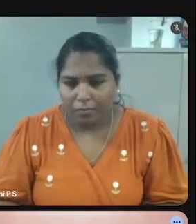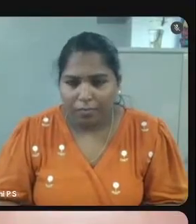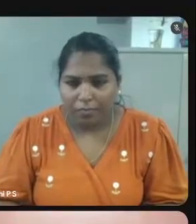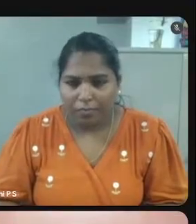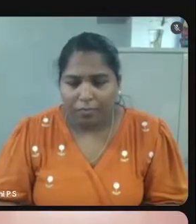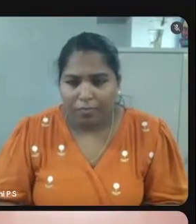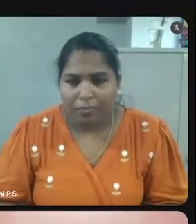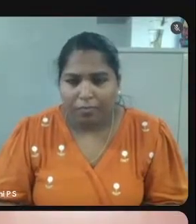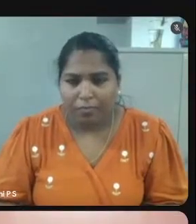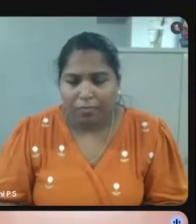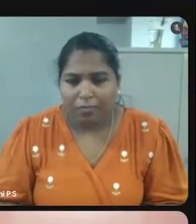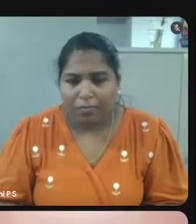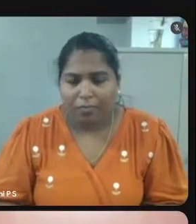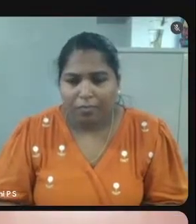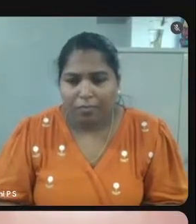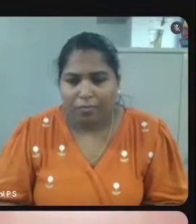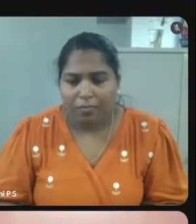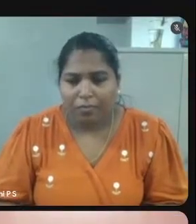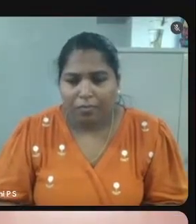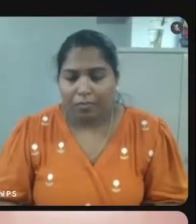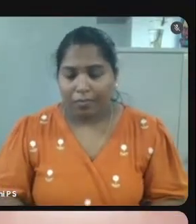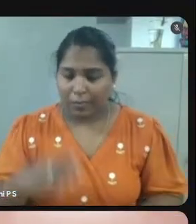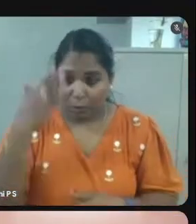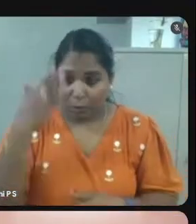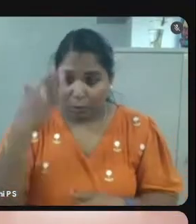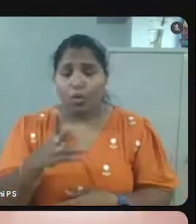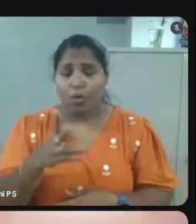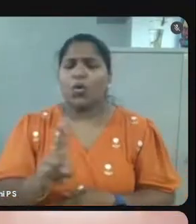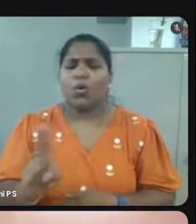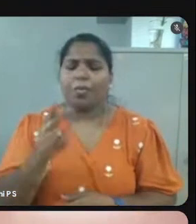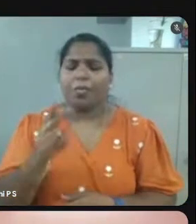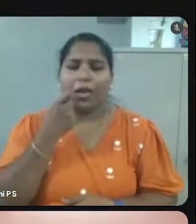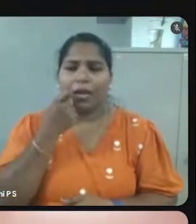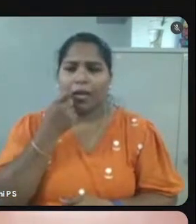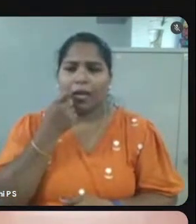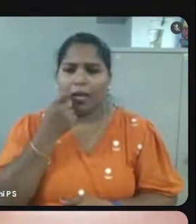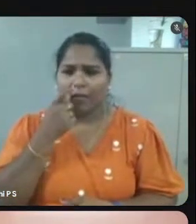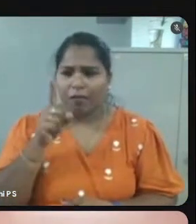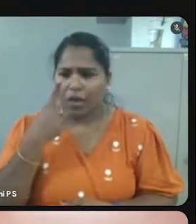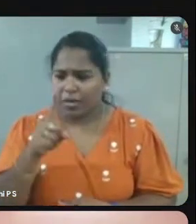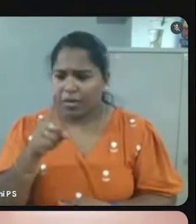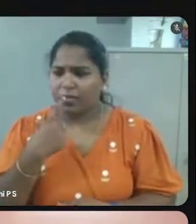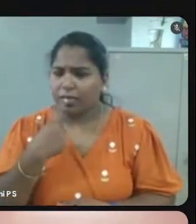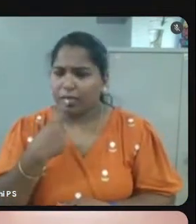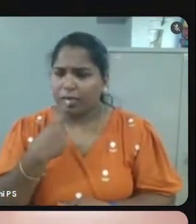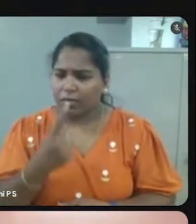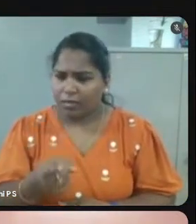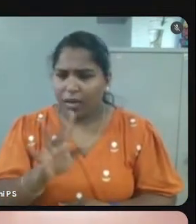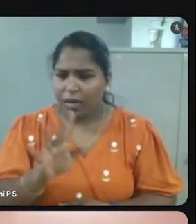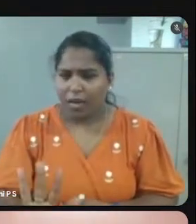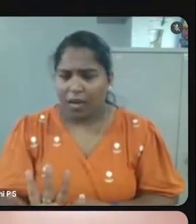അത് പൊതുവെ അങ്ങനെ എനിക്ക് അറിയില്ല, പാരന്റ്സ് പറയാറുണ്ട് ഈ ഓട്ടിസം കുട്ടികൾക്ക് ഇങ്ങനെ സെക്ഷൽ ഫീലിങ്സ് മറ്റുള്ള കുട്ടികളെ